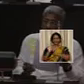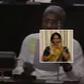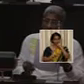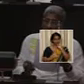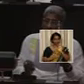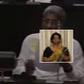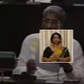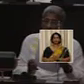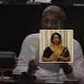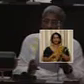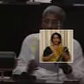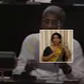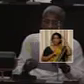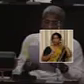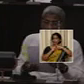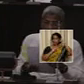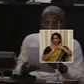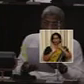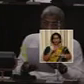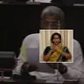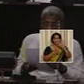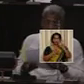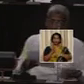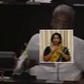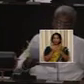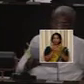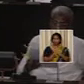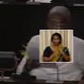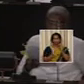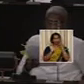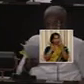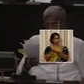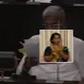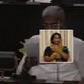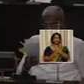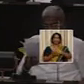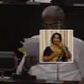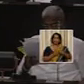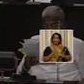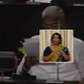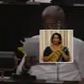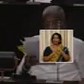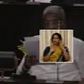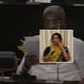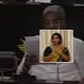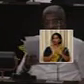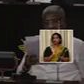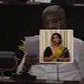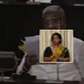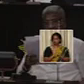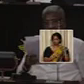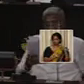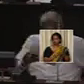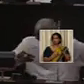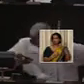සඳහා කැලණිය විශ්වවිද්‍යාලයේ වාර්ෂික වාර්තාව සහ ගිණුම් මම ඉදිරිපත් කරමි. මෙම වාර්තාව අධ්‍යාපනය පිළිබඳ ආංශික අධීක්ෂණ කාර්ක සභාවට